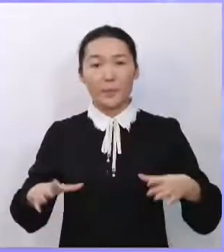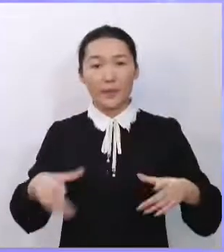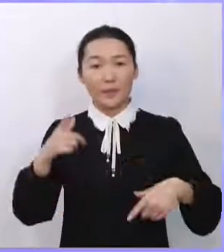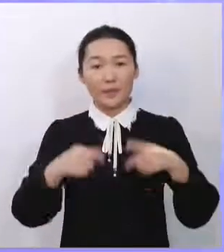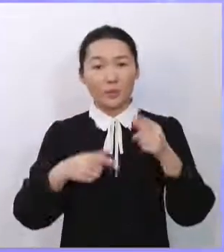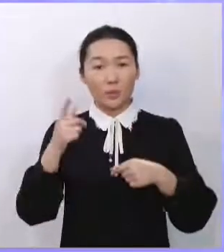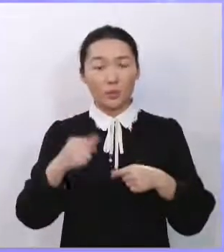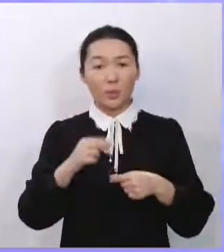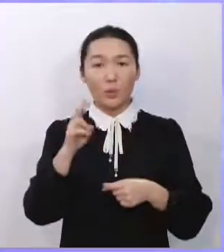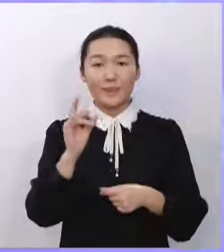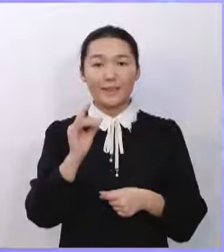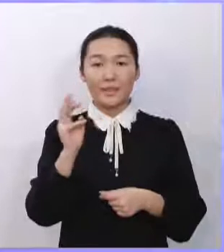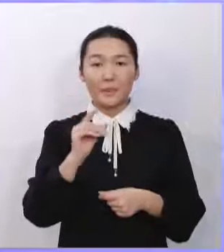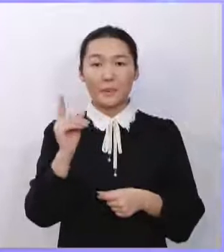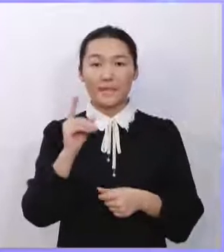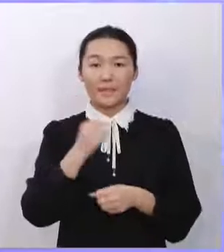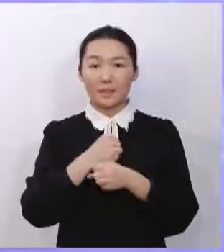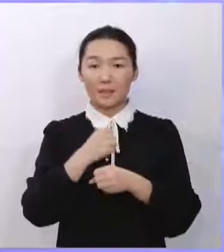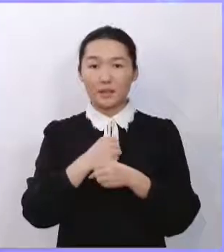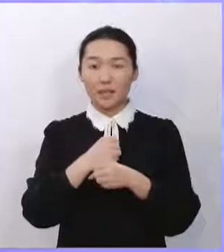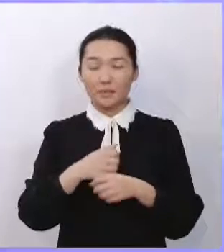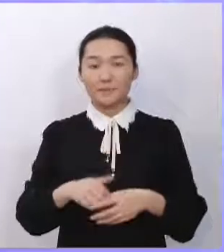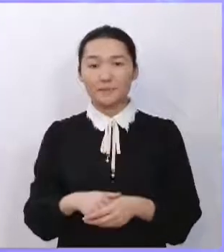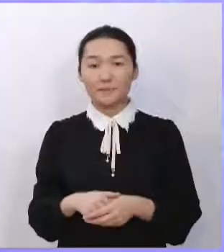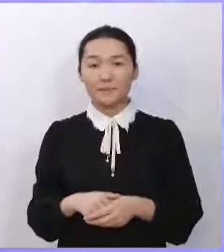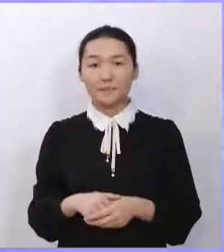Бээнин сүтүнөн кымыз жасалат.